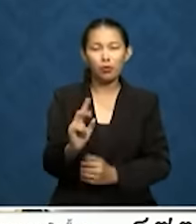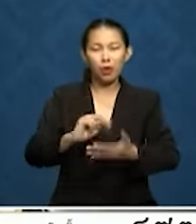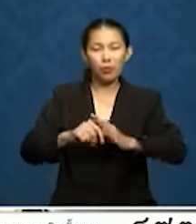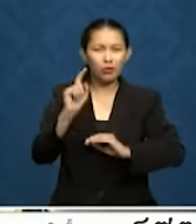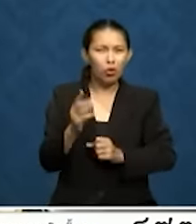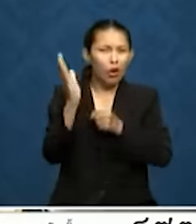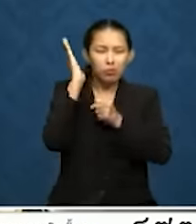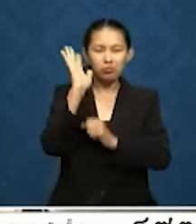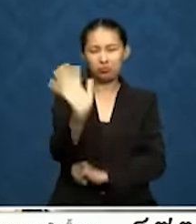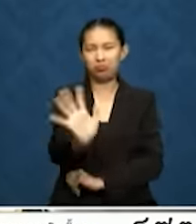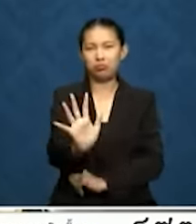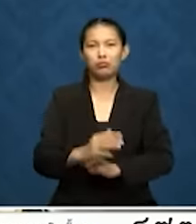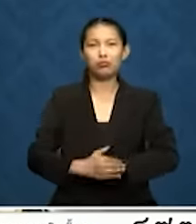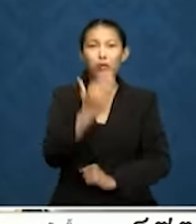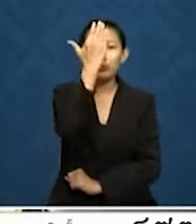อภิปรายนะครับ